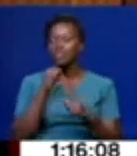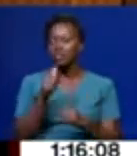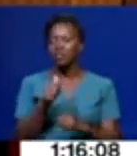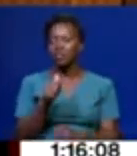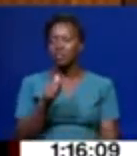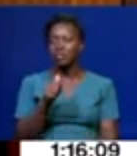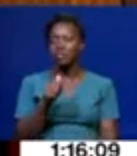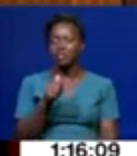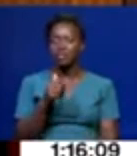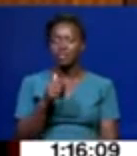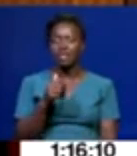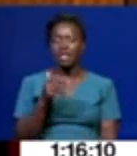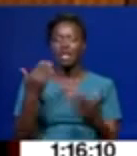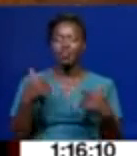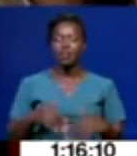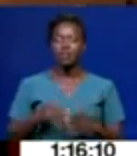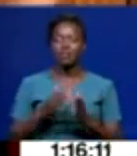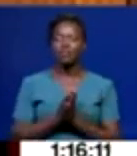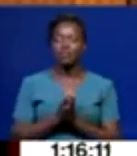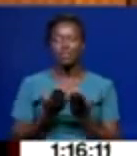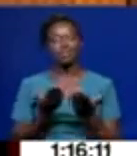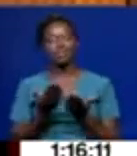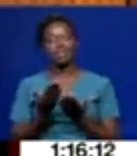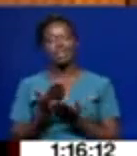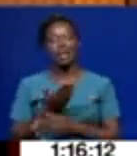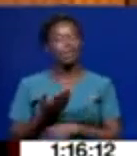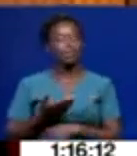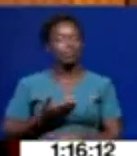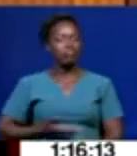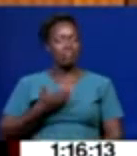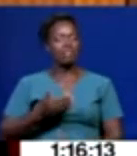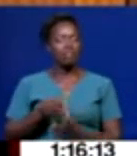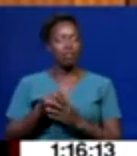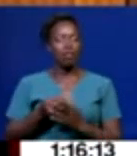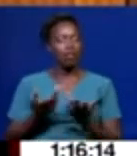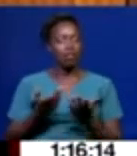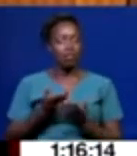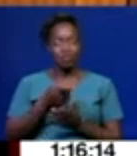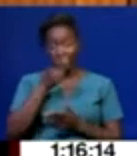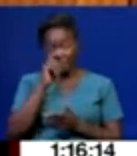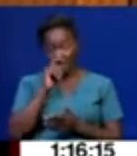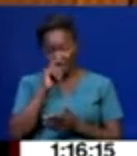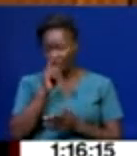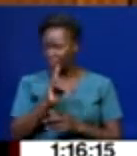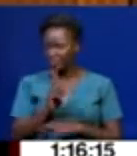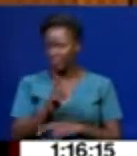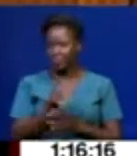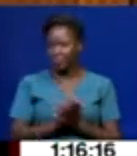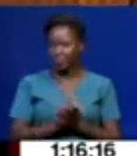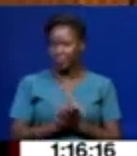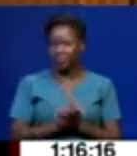sio mtu ambaye na kisasi, anaweza kuwa na kisasi na mtu. Na kifo chake